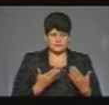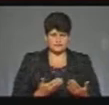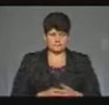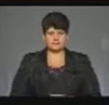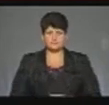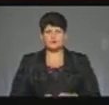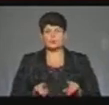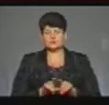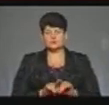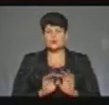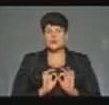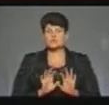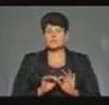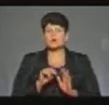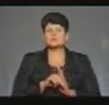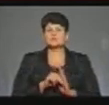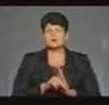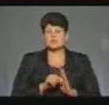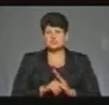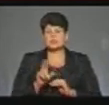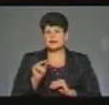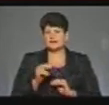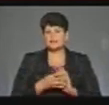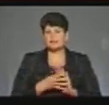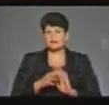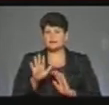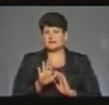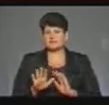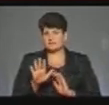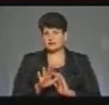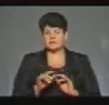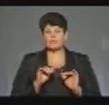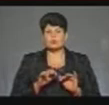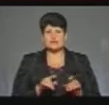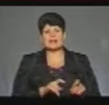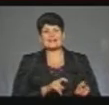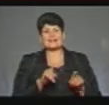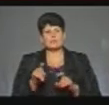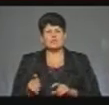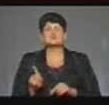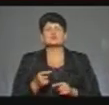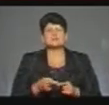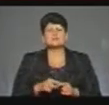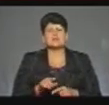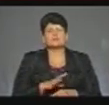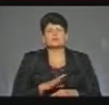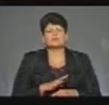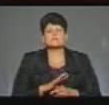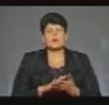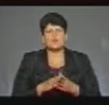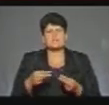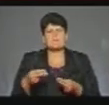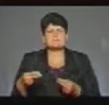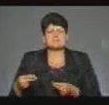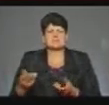Отже, розкажіть про знаковість дати 9 вересня в подіях депортації. Що це була за угода в Любліні підписані, і взагалі